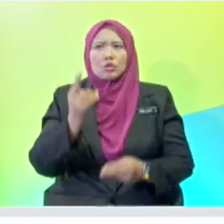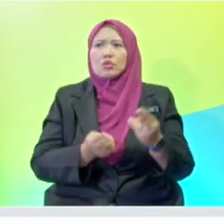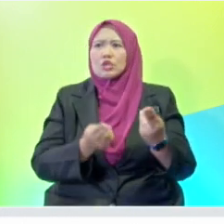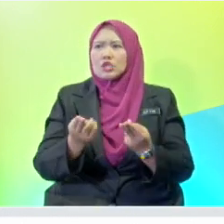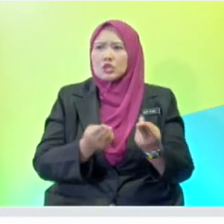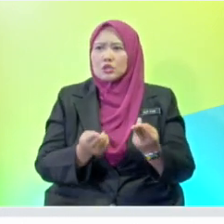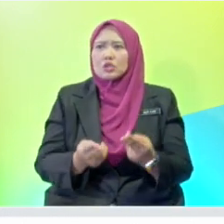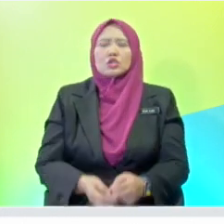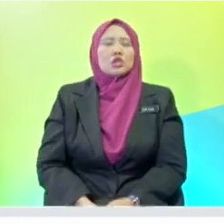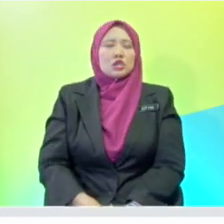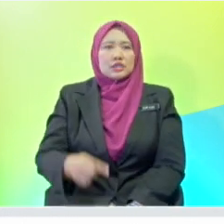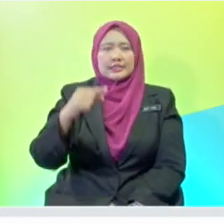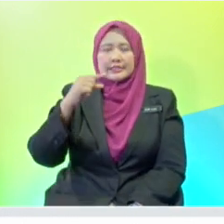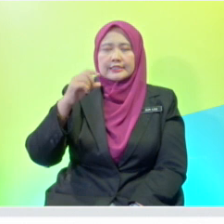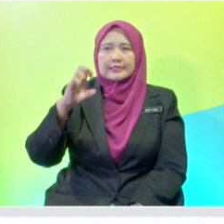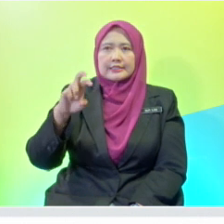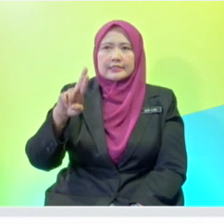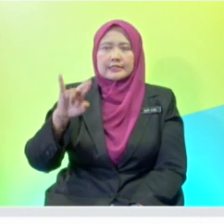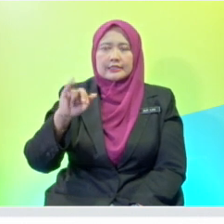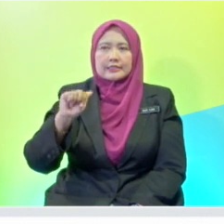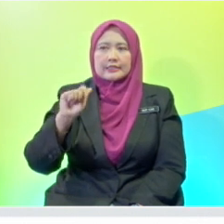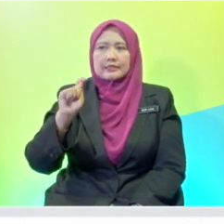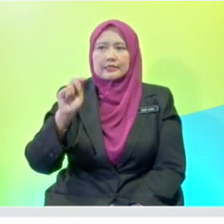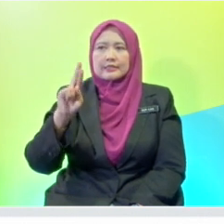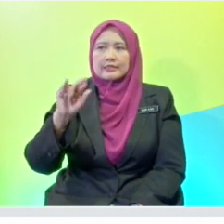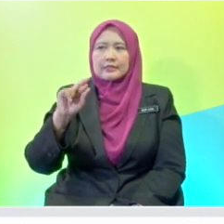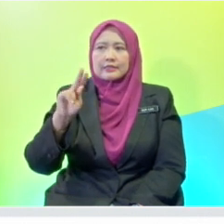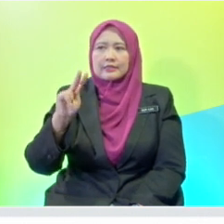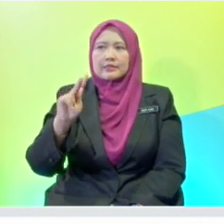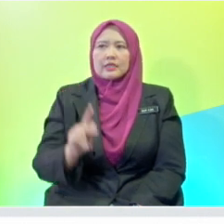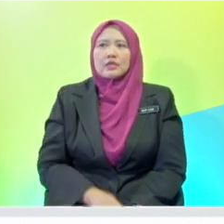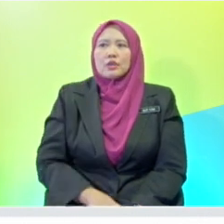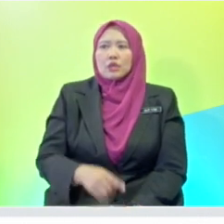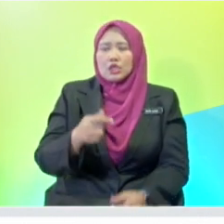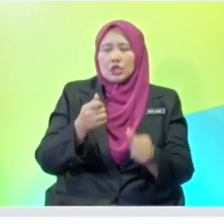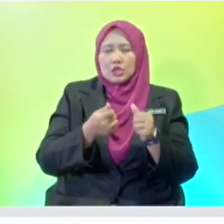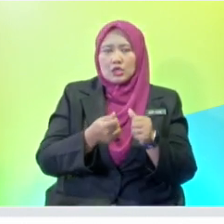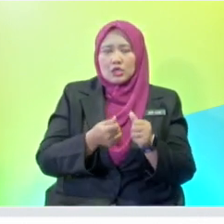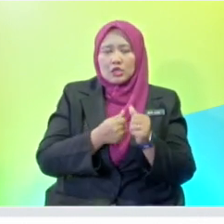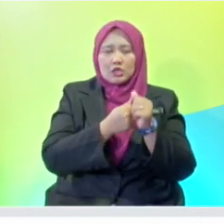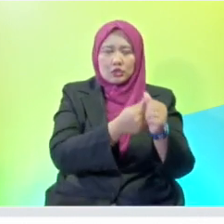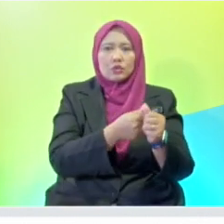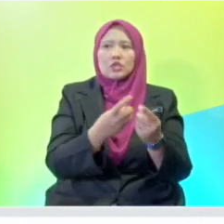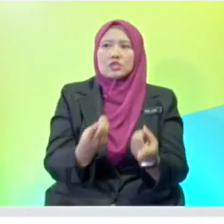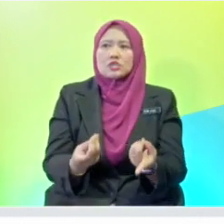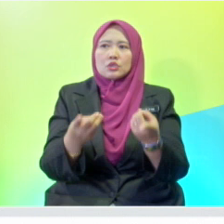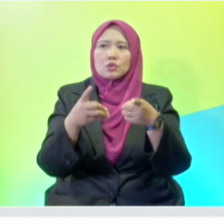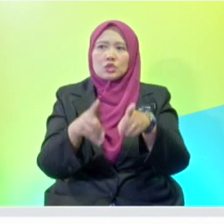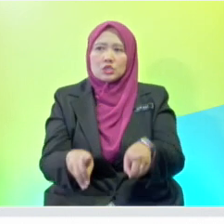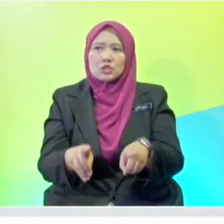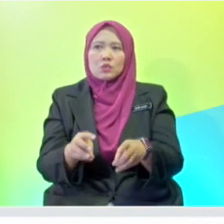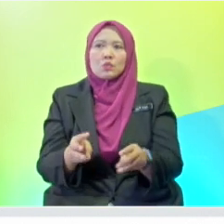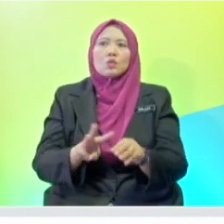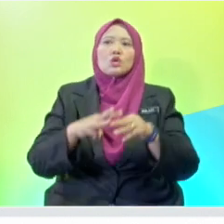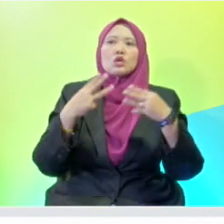fungsian warga emas dan yang penting ialah tahap penguasaan 6 murid mampu menghasilkan satu bahan dan tangan